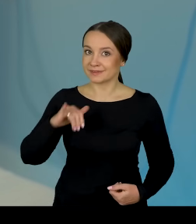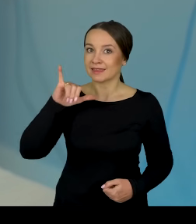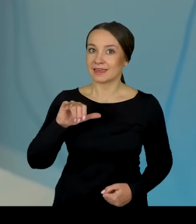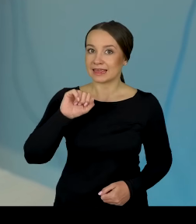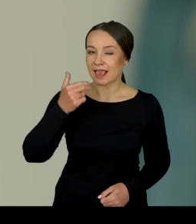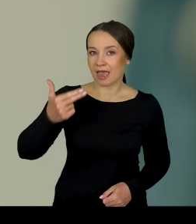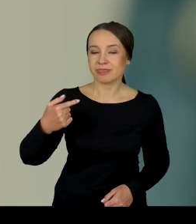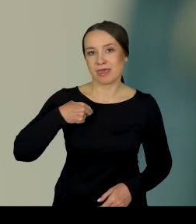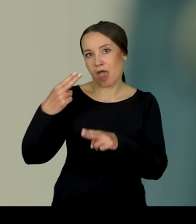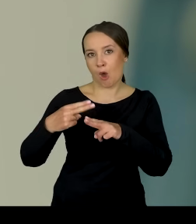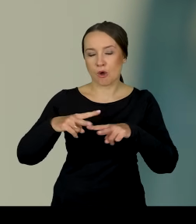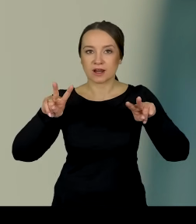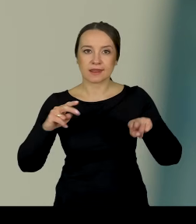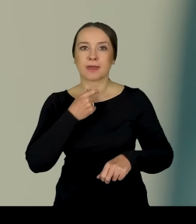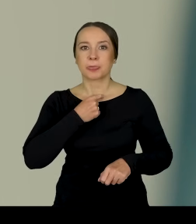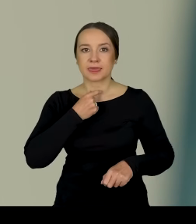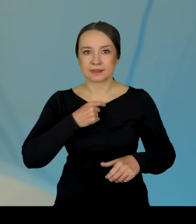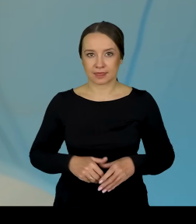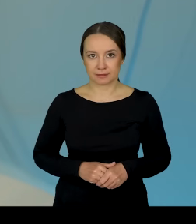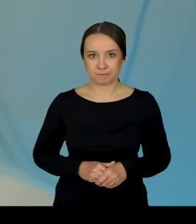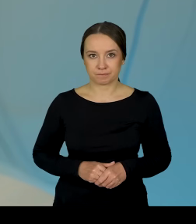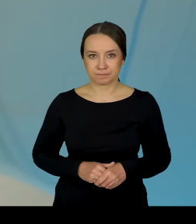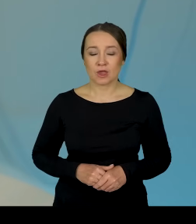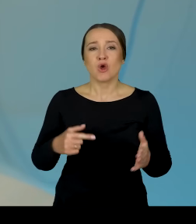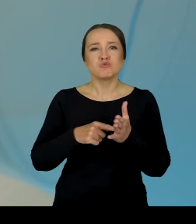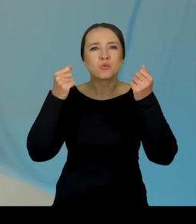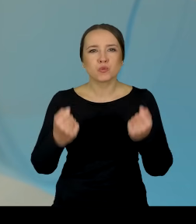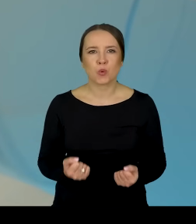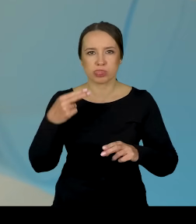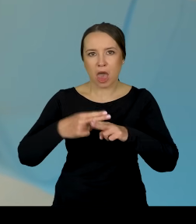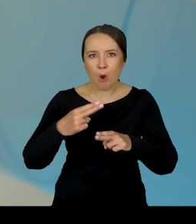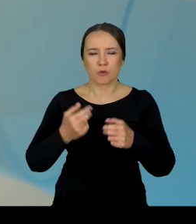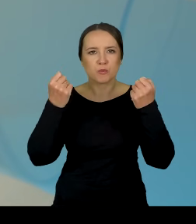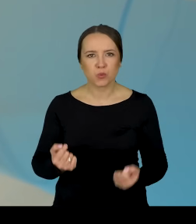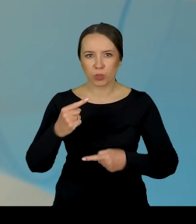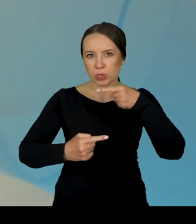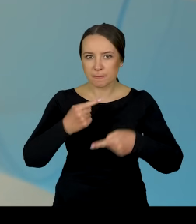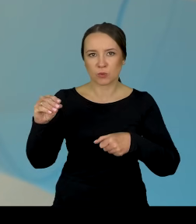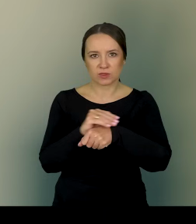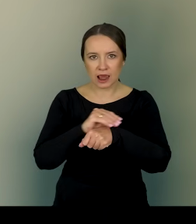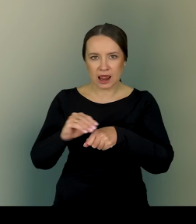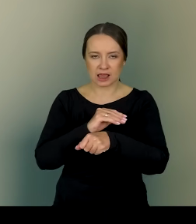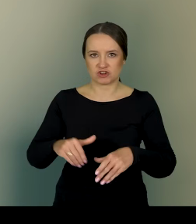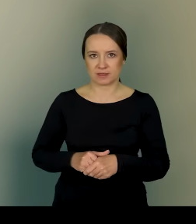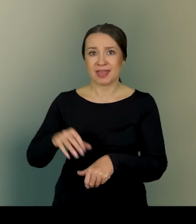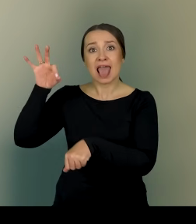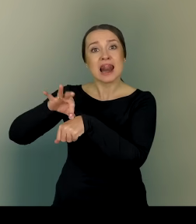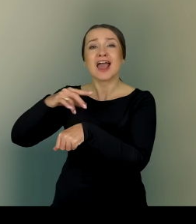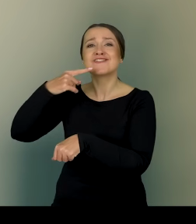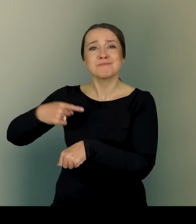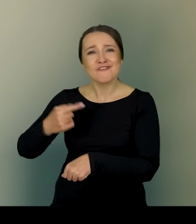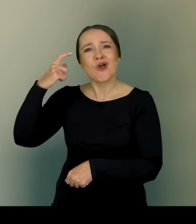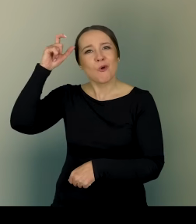Mam na imię Jan i choruję na rakachsanii. Rakachsanii to trudna choroba, trudna do leczenia. No, lekarze